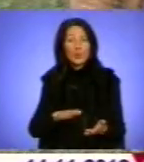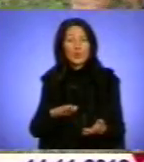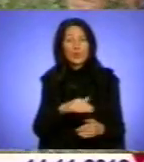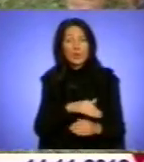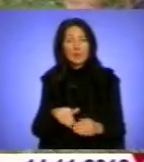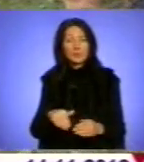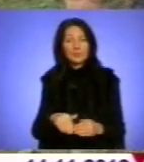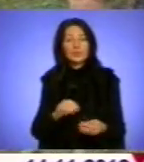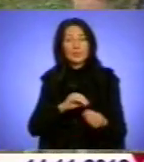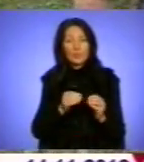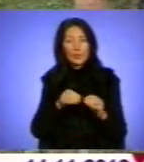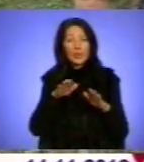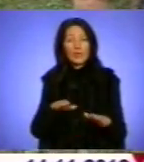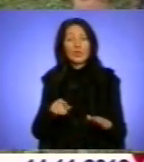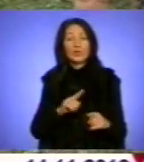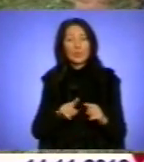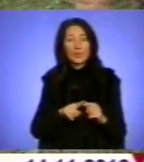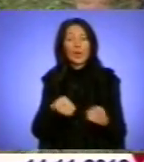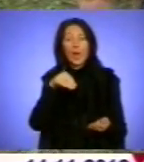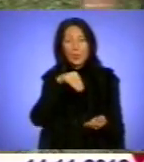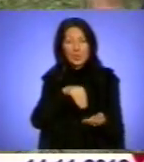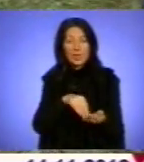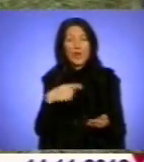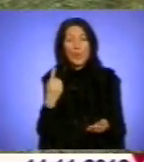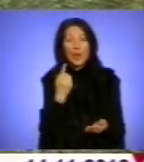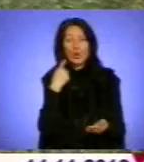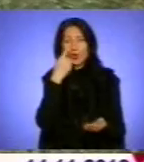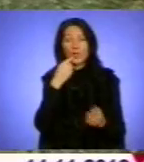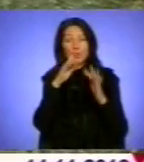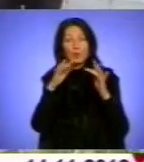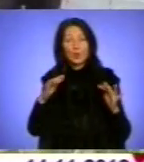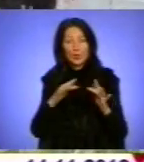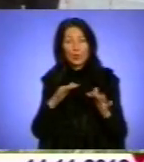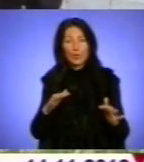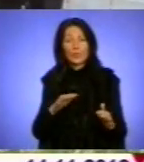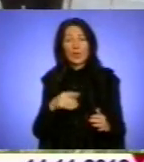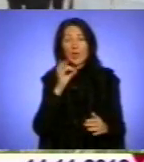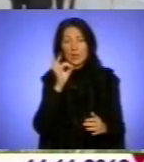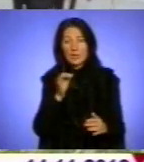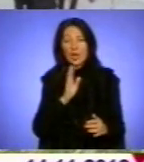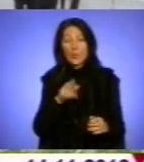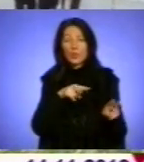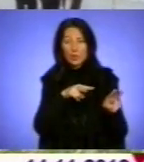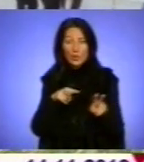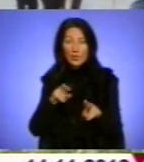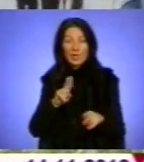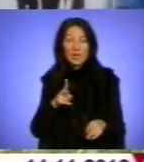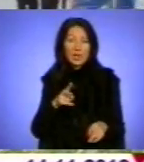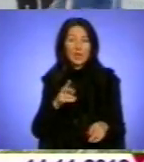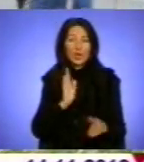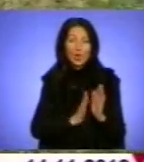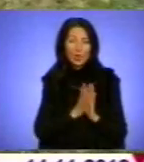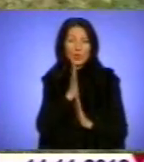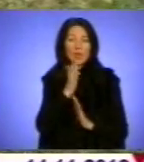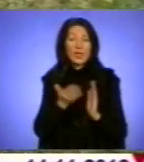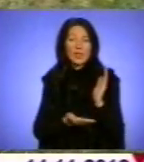їхати. Проблему вирішив миттєво. Посадив першу власну сосну. Не на камеру зізнався, буде відстежувати, як росте деревце.